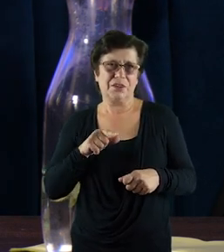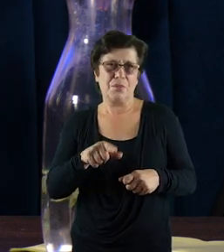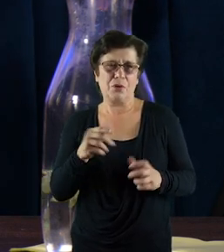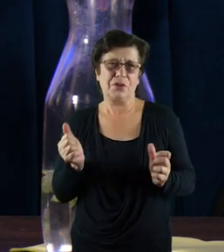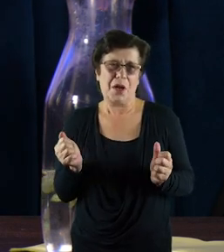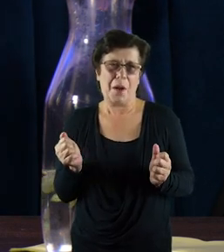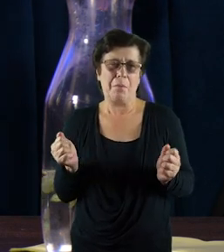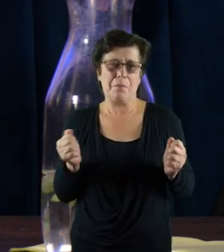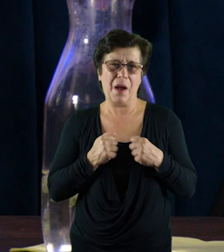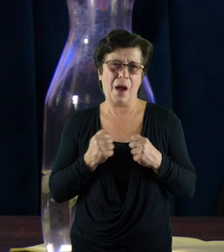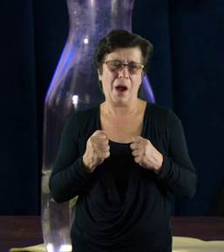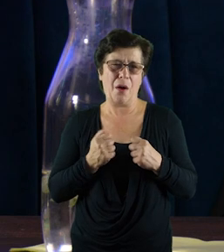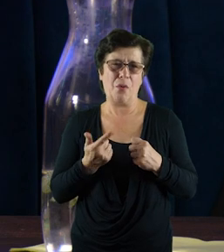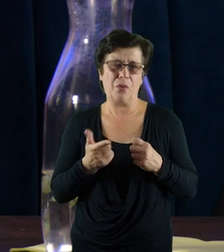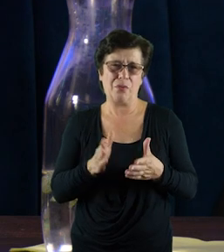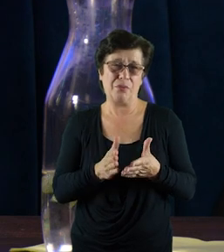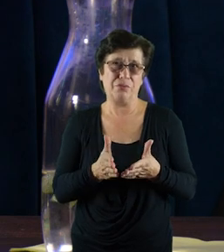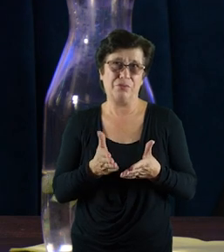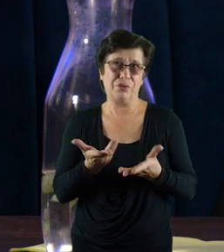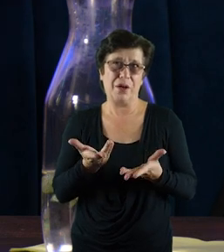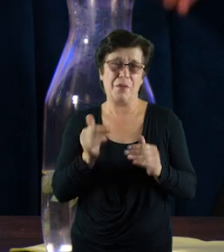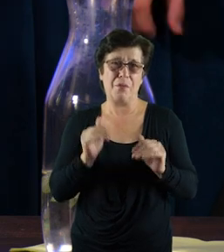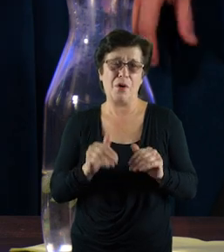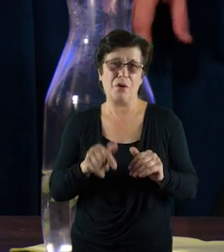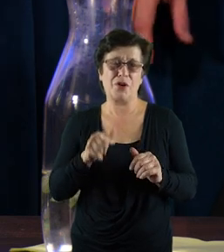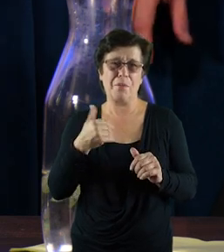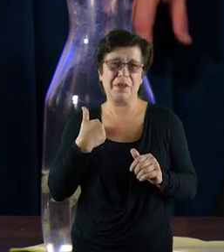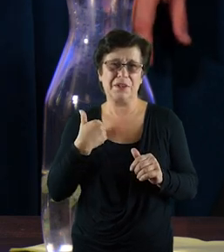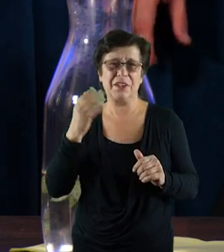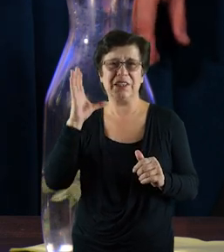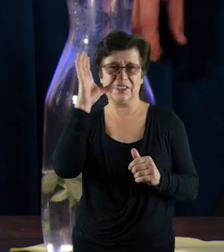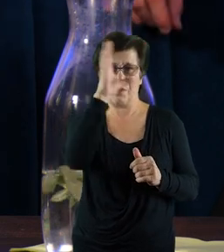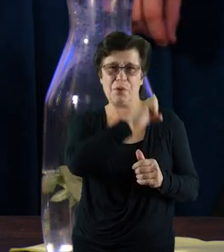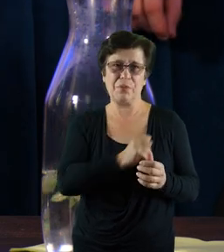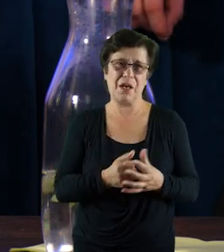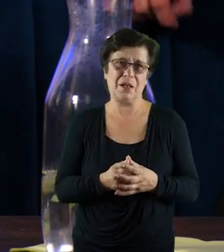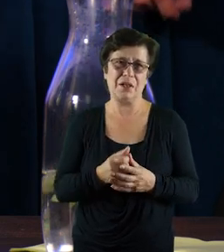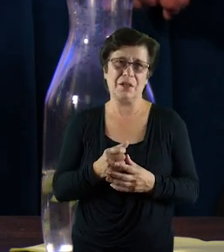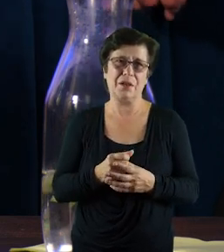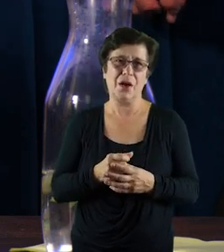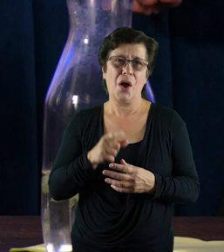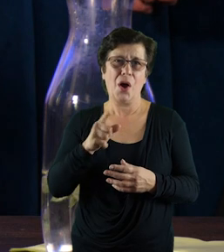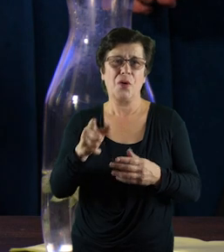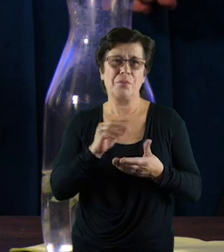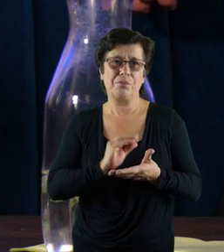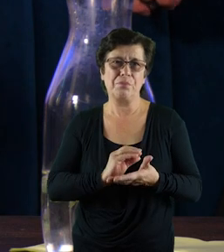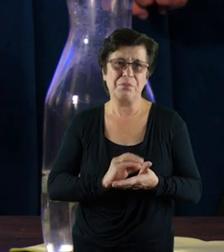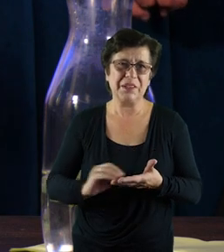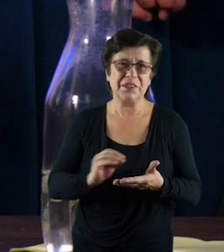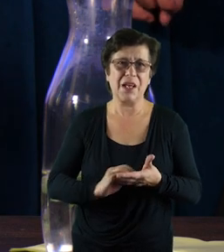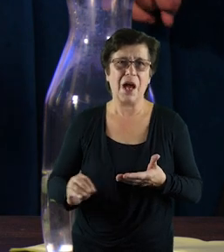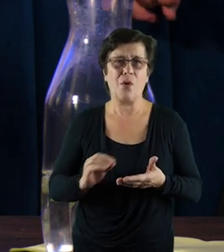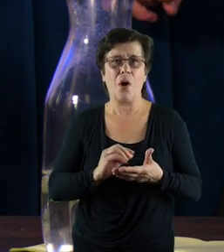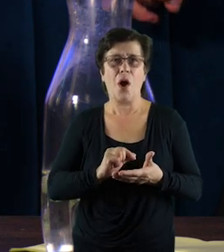nie wejdzie w tę ideologię. Czy to nie było trochę tak, że no, Przyboś był jednym z nielicznych poetów, który pisał, objaśniał